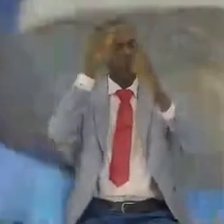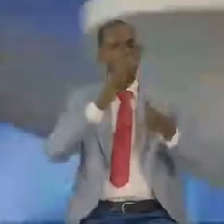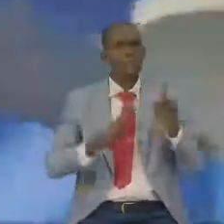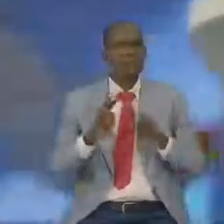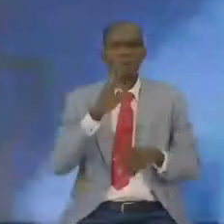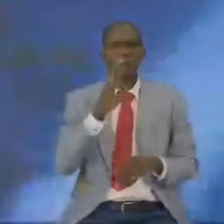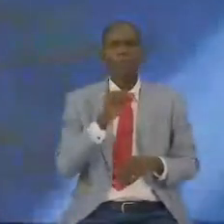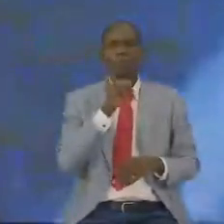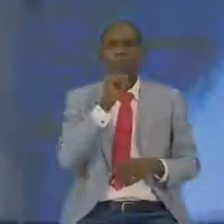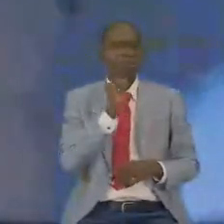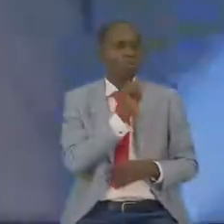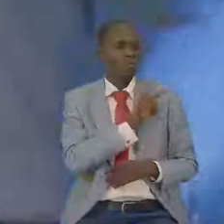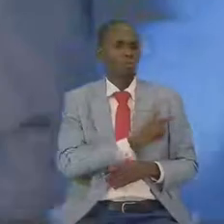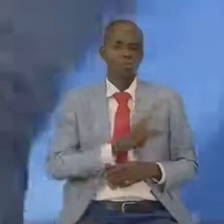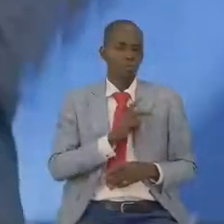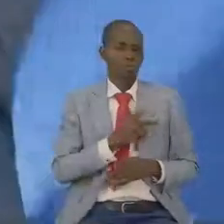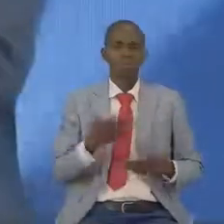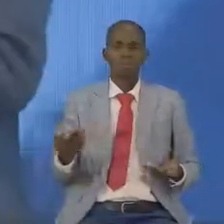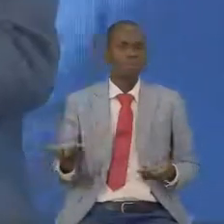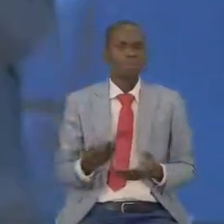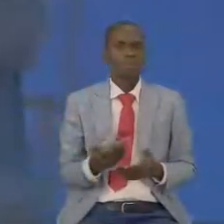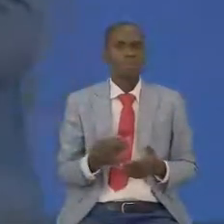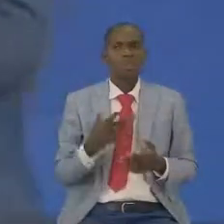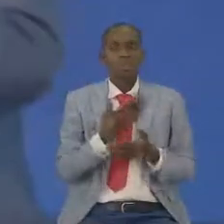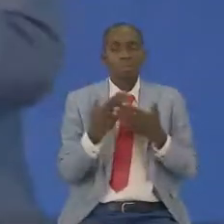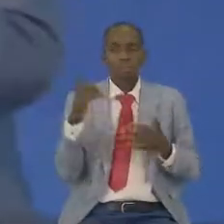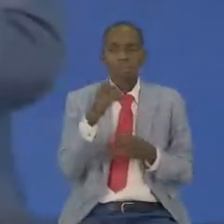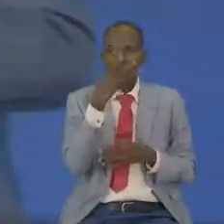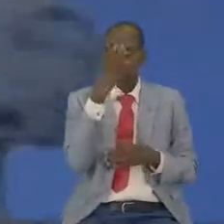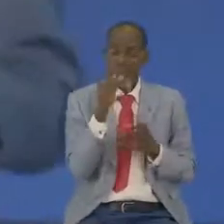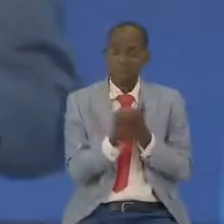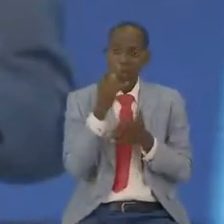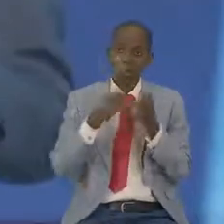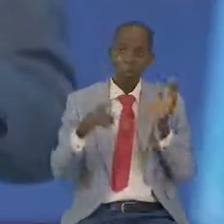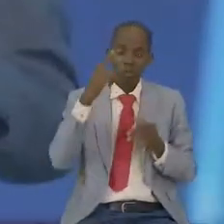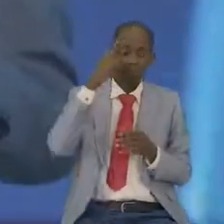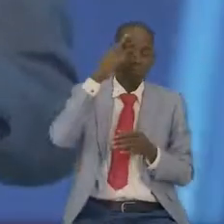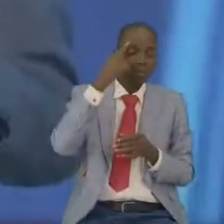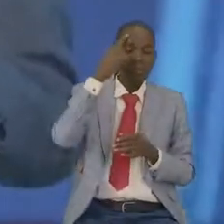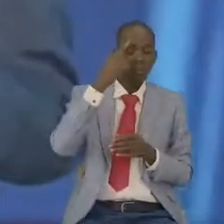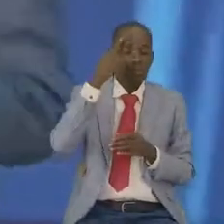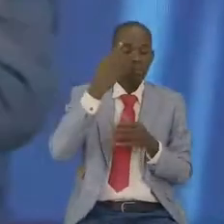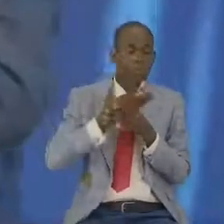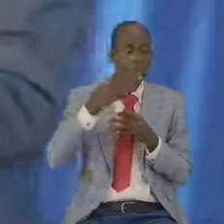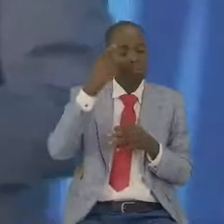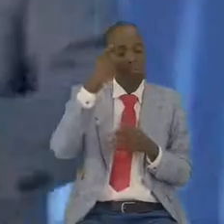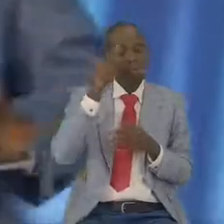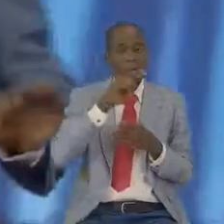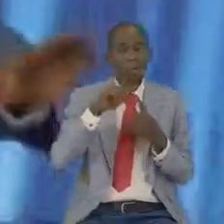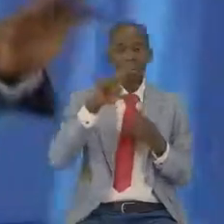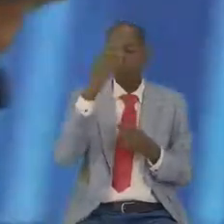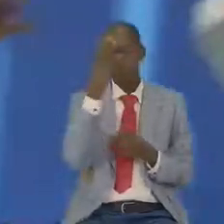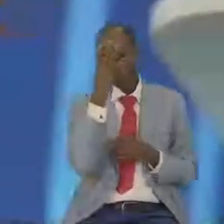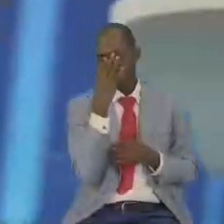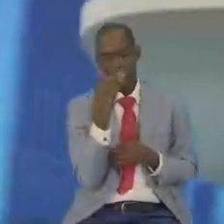ils sont ingrats, ces gens-là. Oh, avant de dormir, c'est ce à quoi tu pensais. Et après que tu t'es endormi dans tes